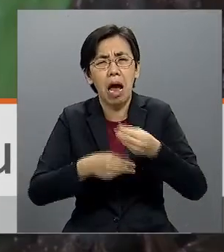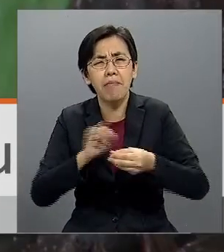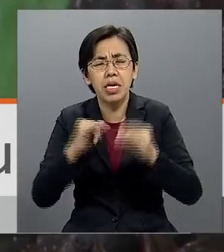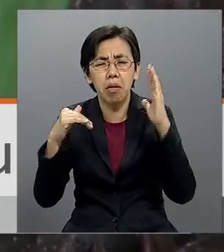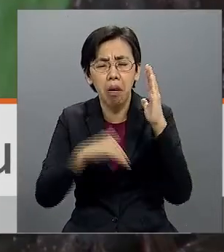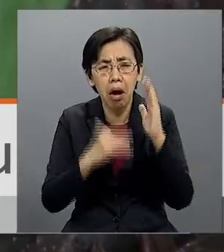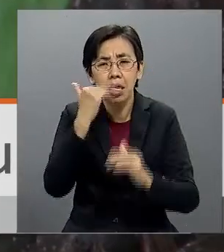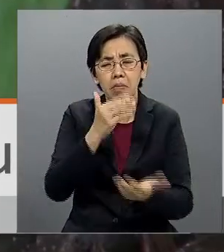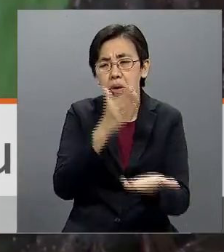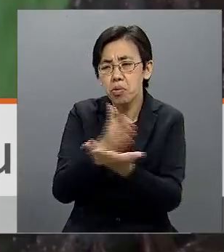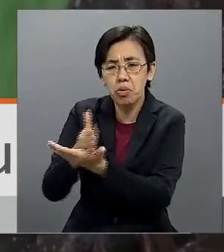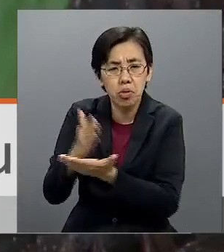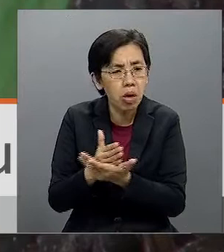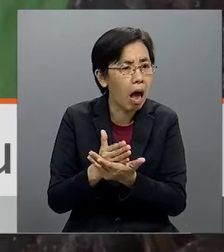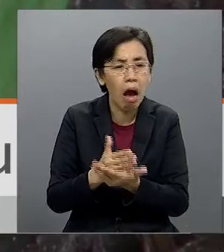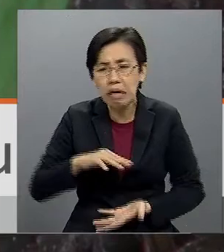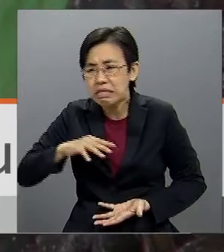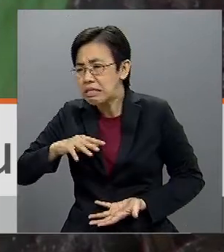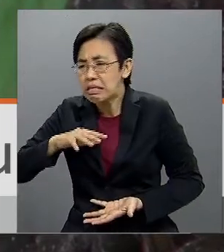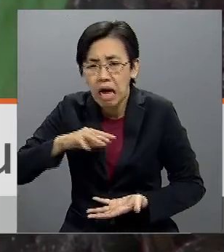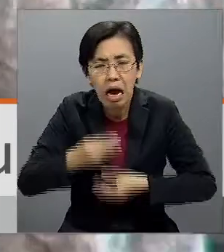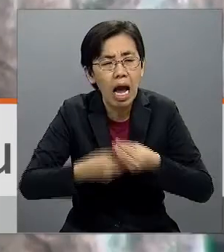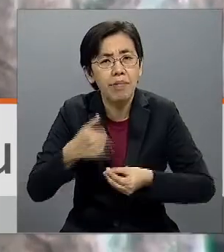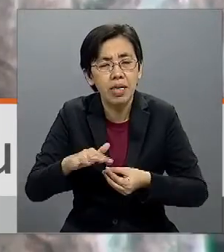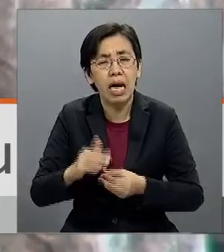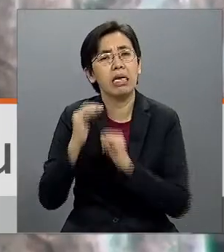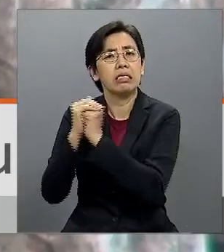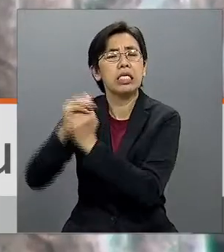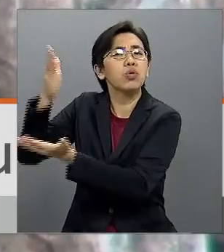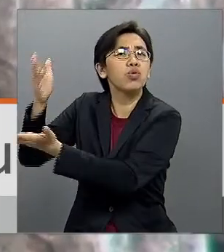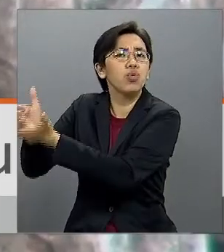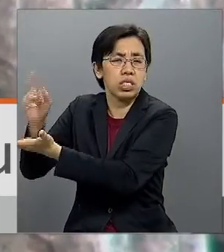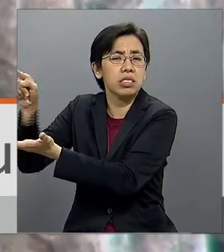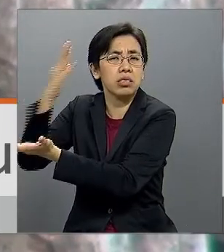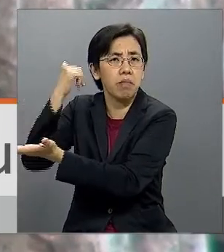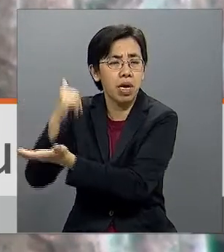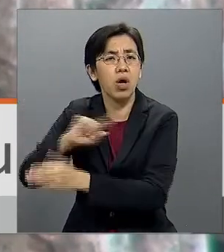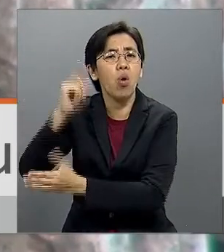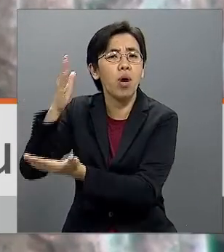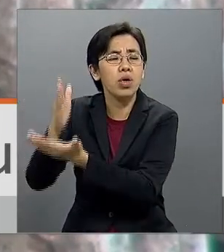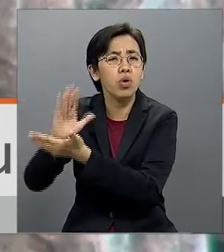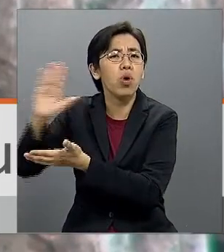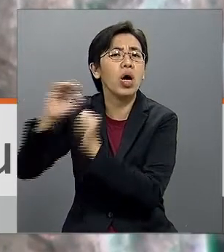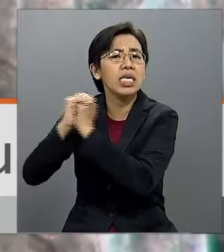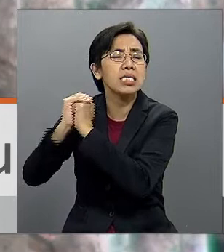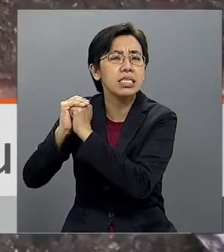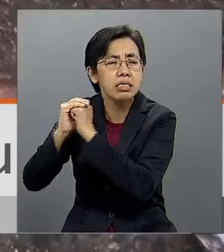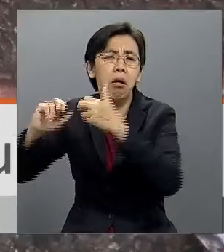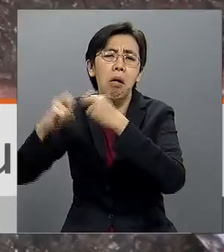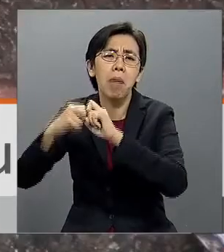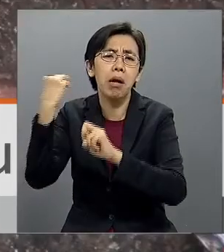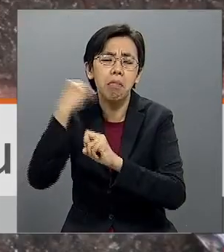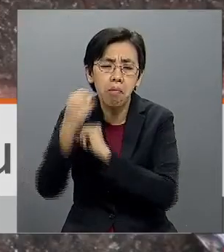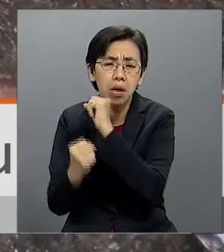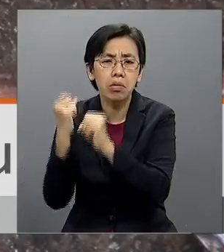โดยบางรายก็อ้างว่าจีนหยุดกิจการชั่วคราวเนื่องจากเป็นวันหยุดยาวซึ่งมักจะมีปัญหาเป็นประจำทุกปี